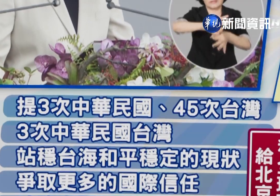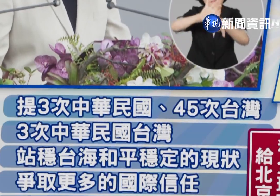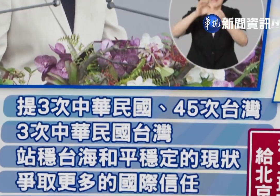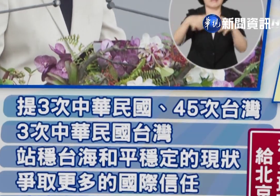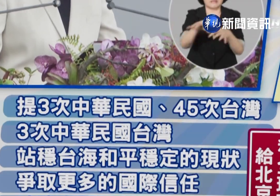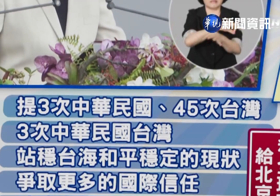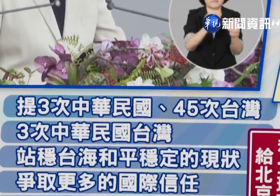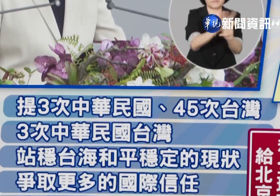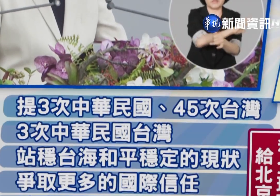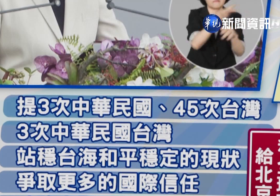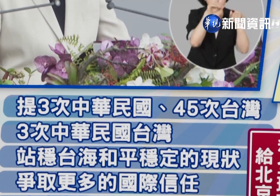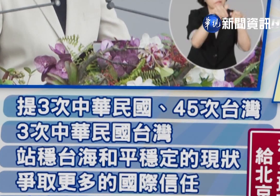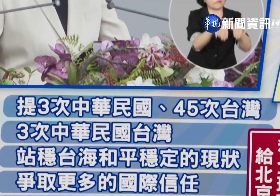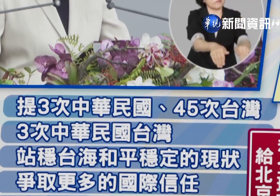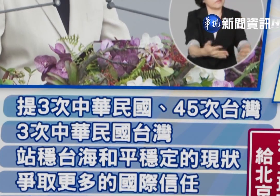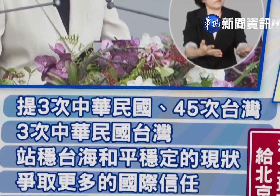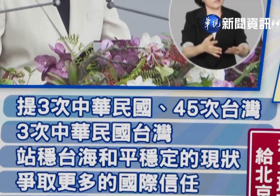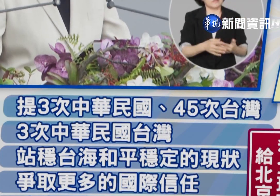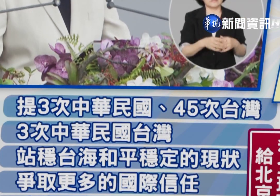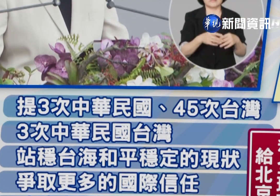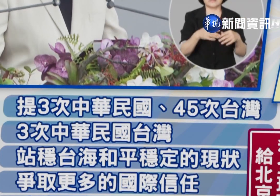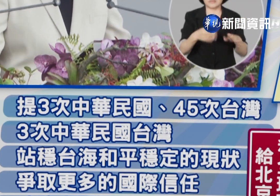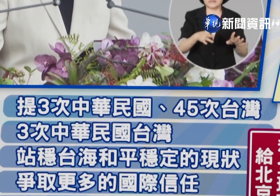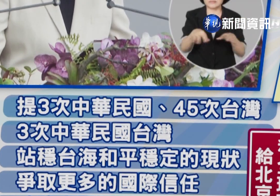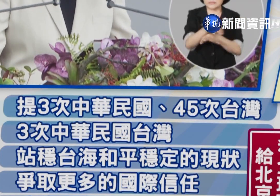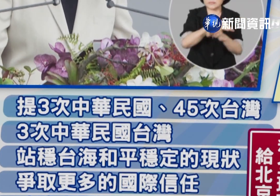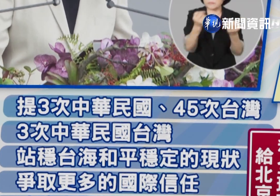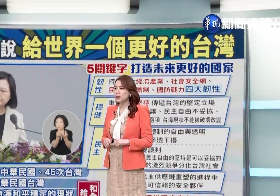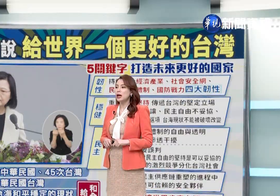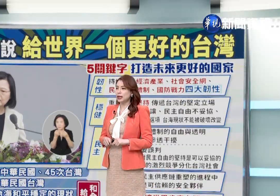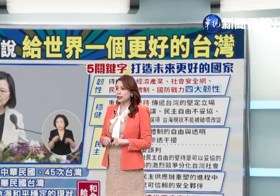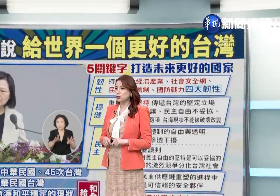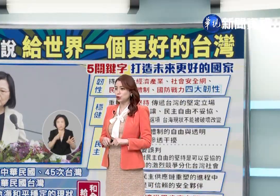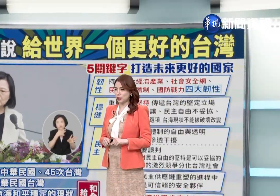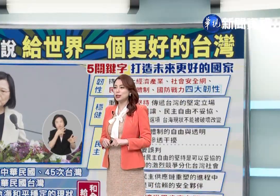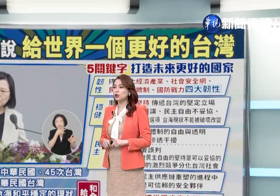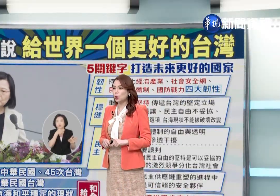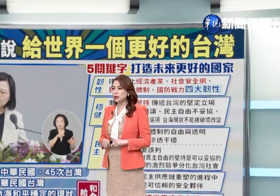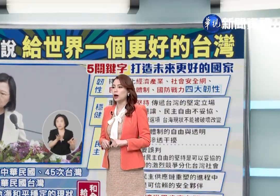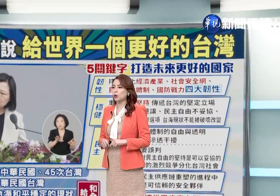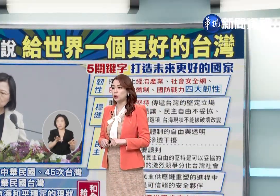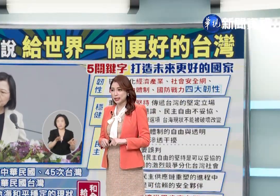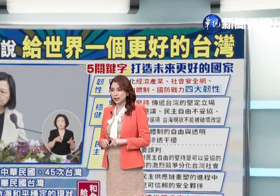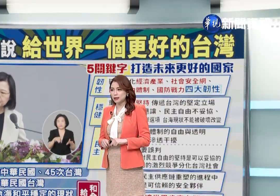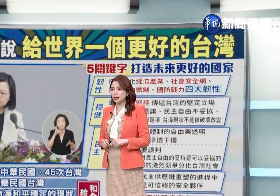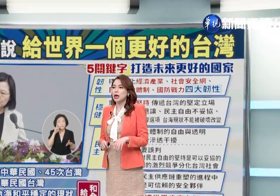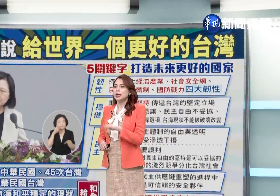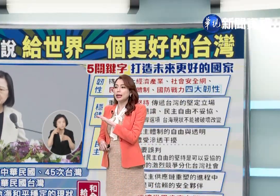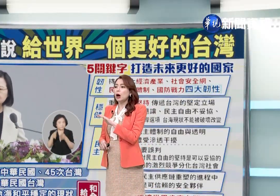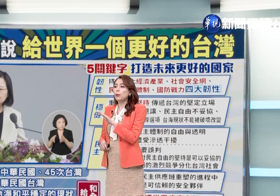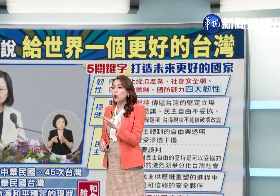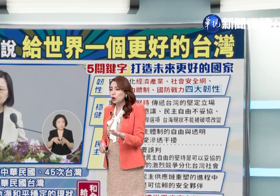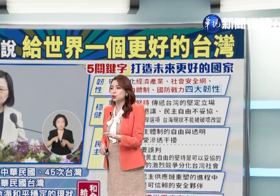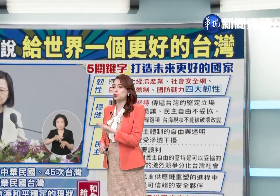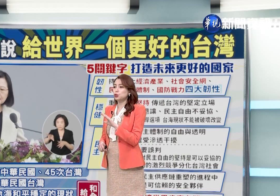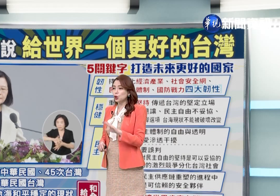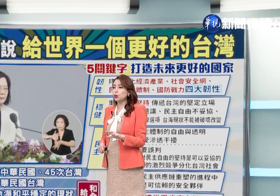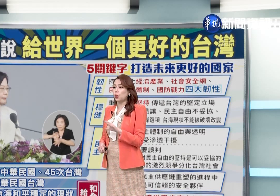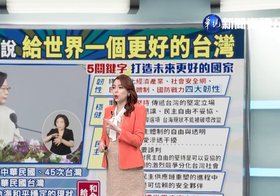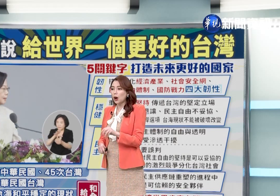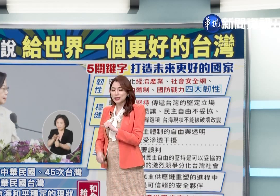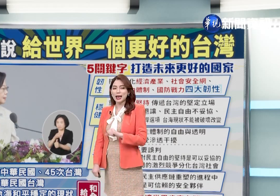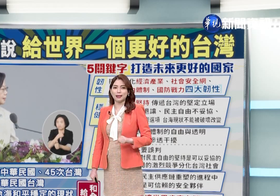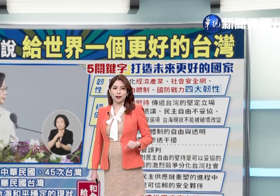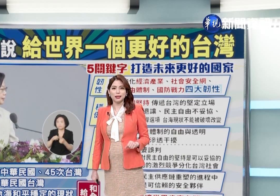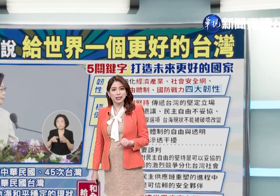说，就是希望可以站稳台海和平稳定的现状，也争取更多的国际信任，也要破除